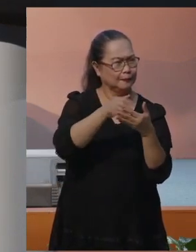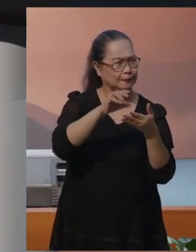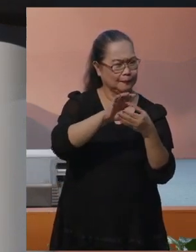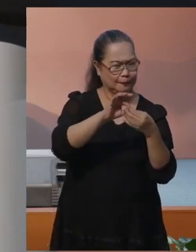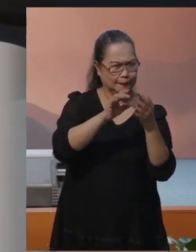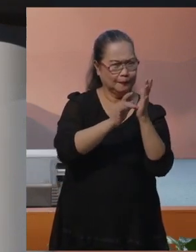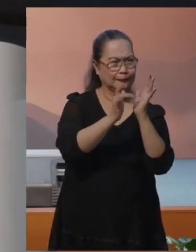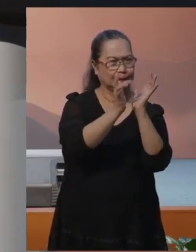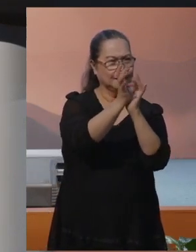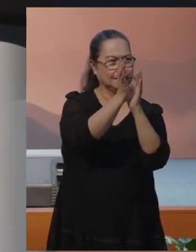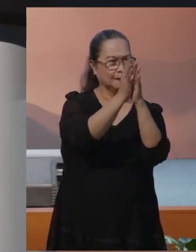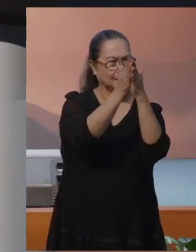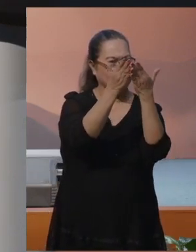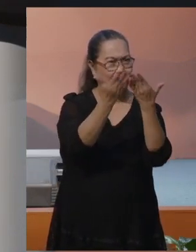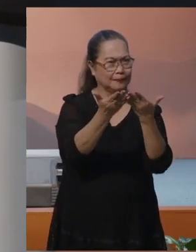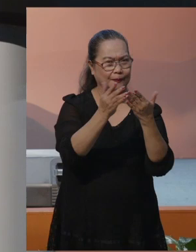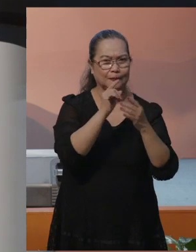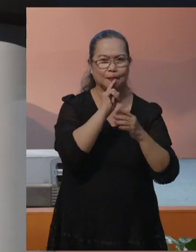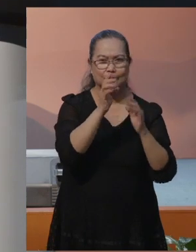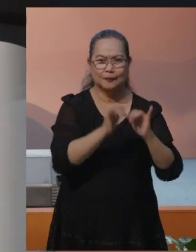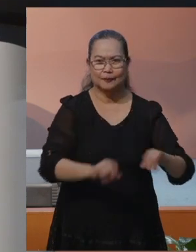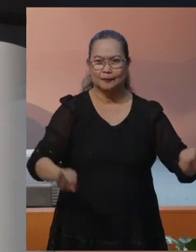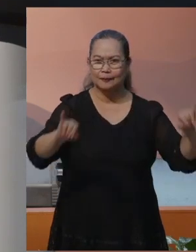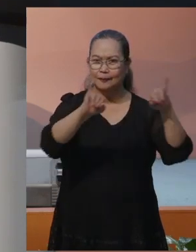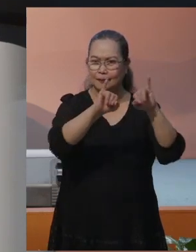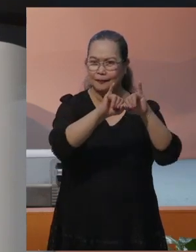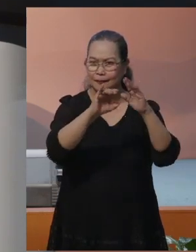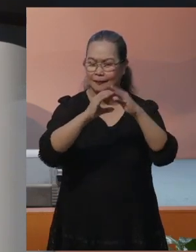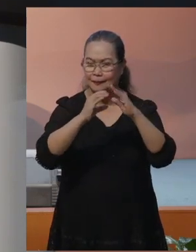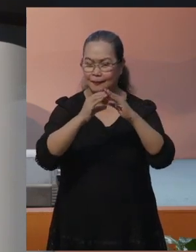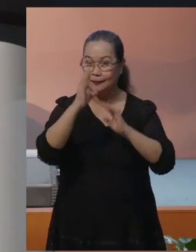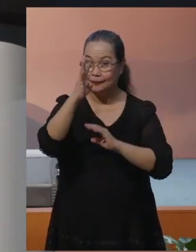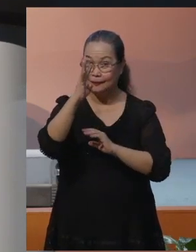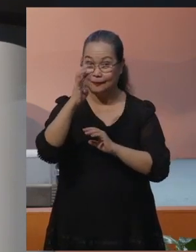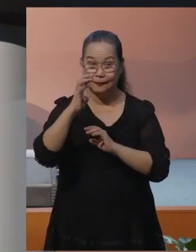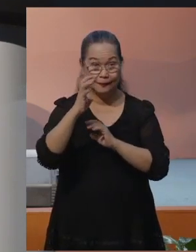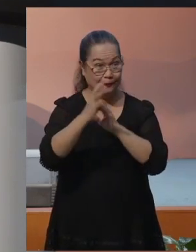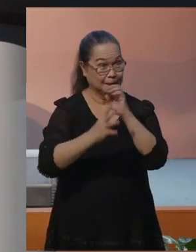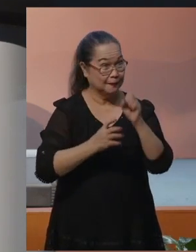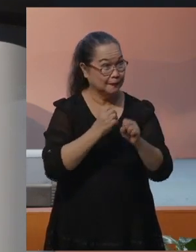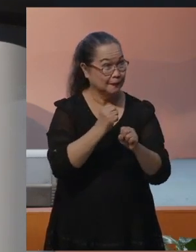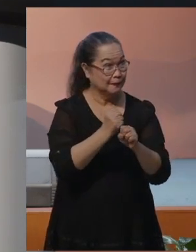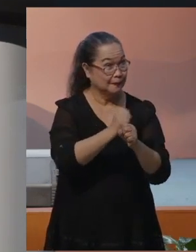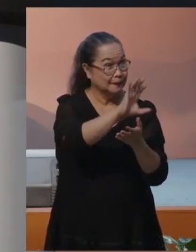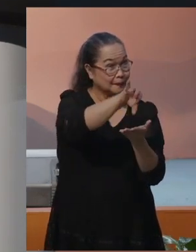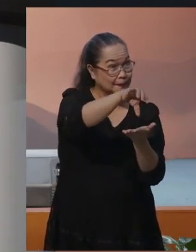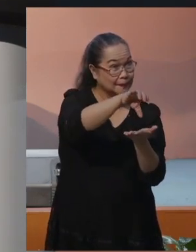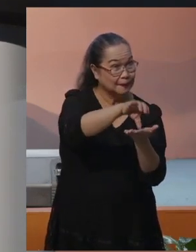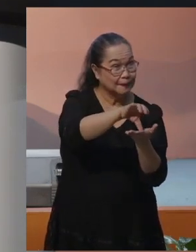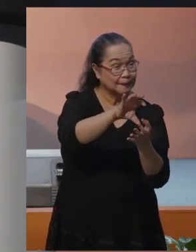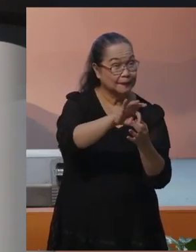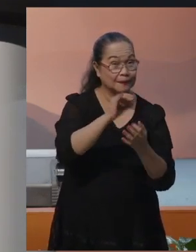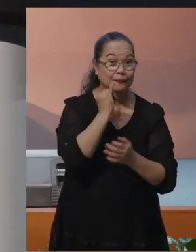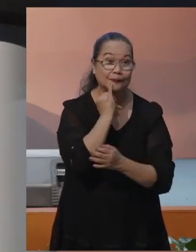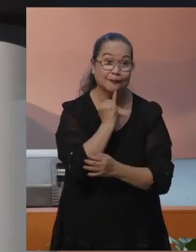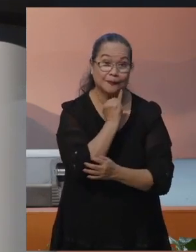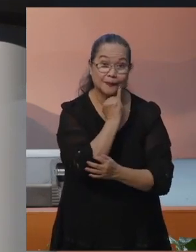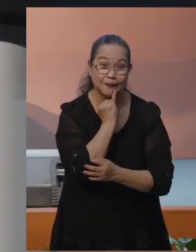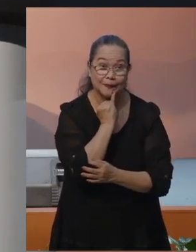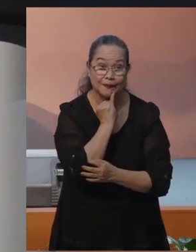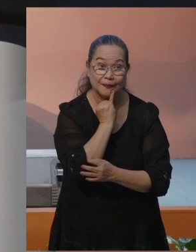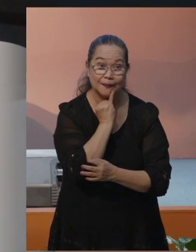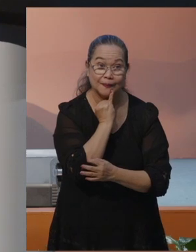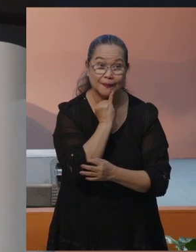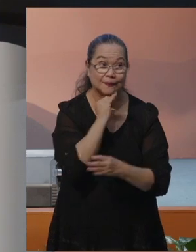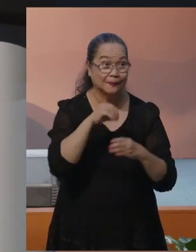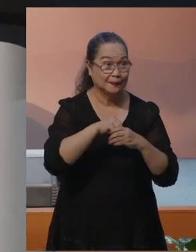Magiging importanteng syudad ito sapagkat sa loob ng 400 taon, magiging kapitolyo ito ng Israel sa ilalim ni